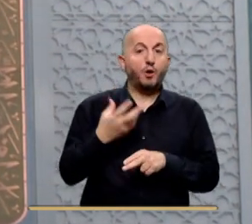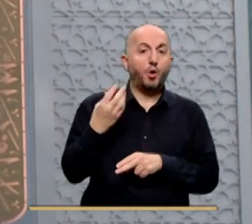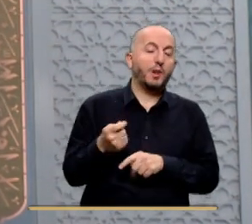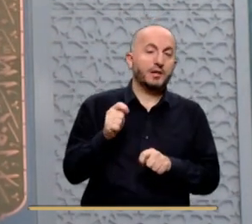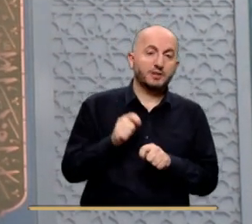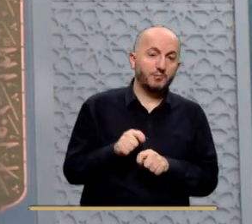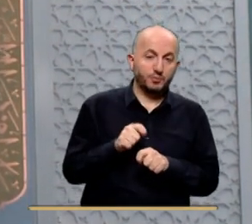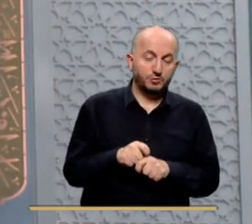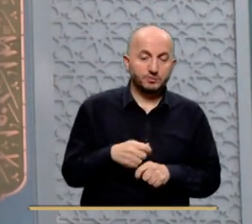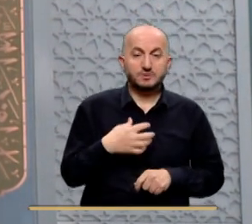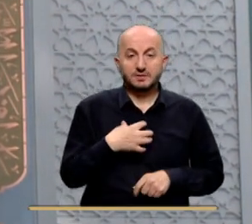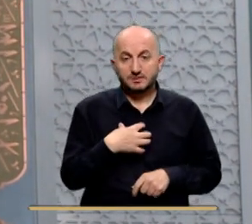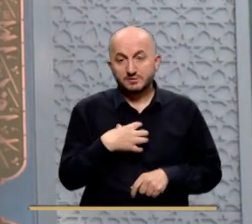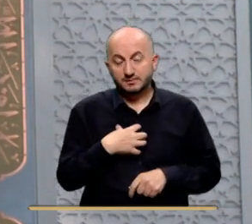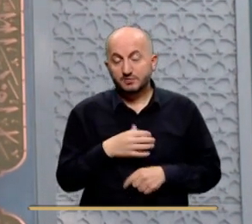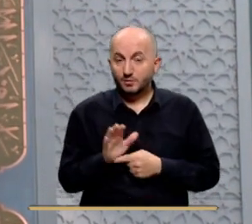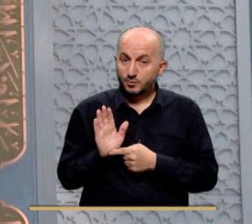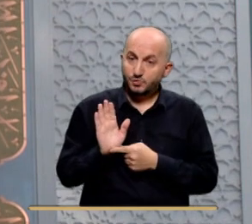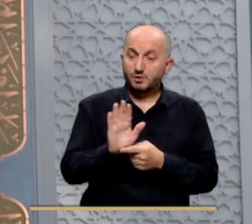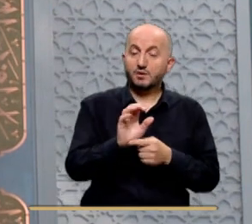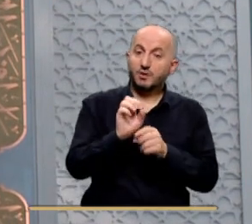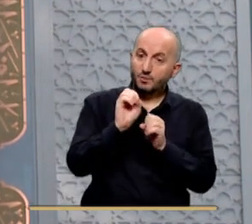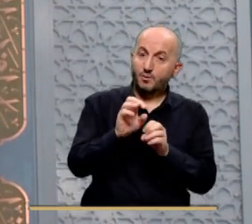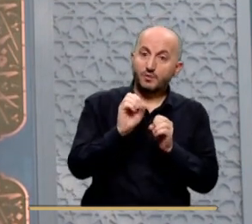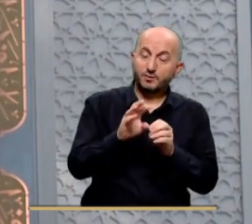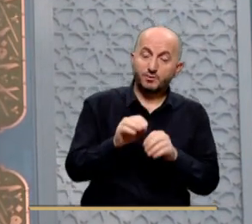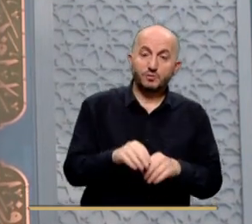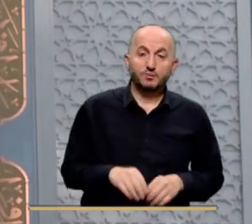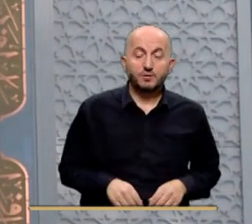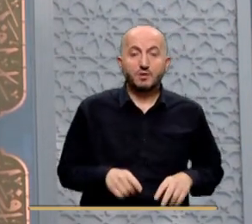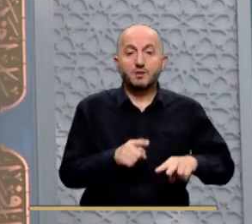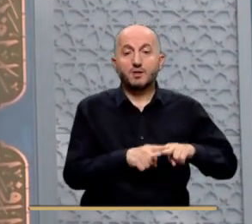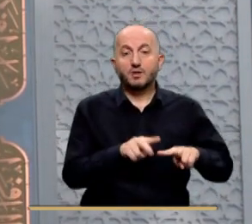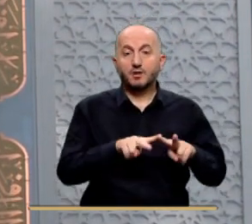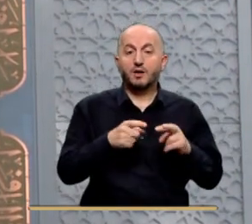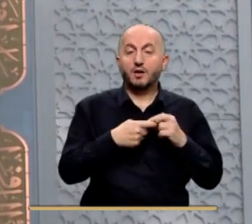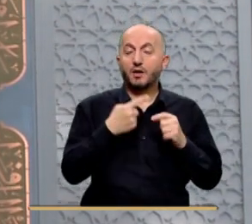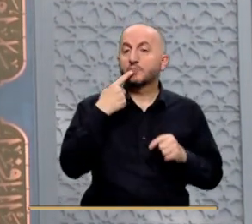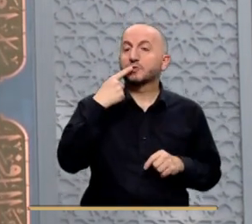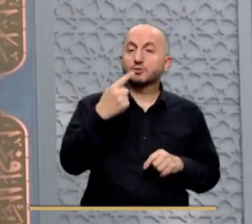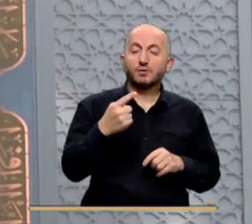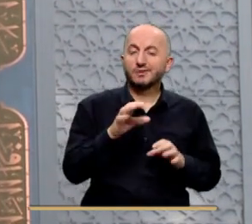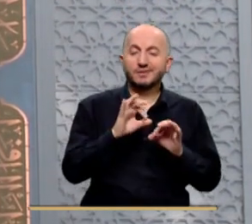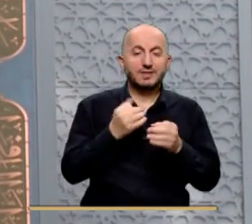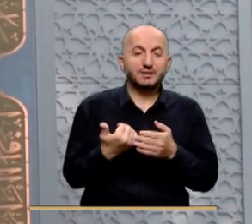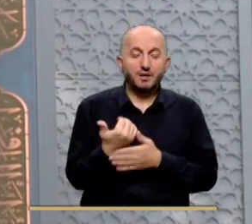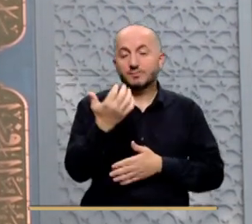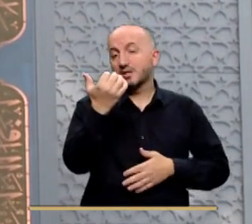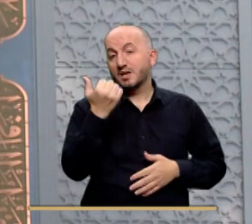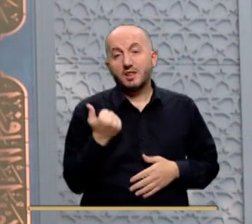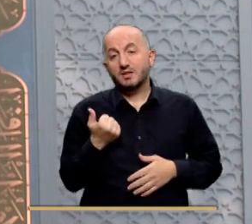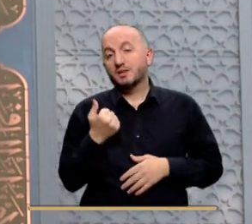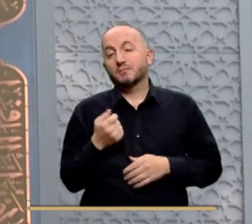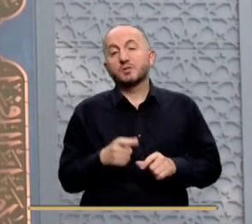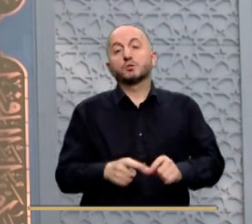Yani bizatihi göstererek öğretiyordu. Mesela Amr bin Şuayb diyor ki nasıl abdest alınır diye